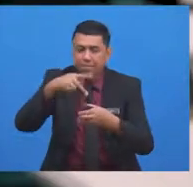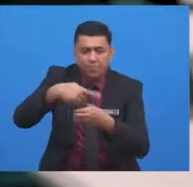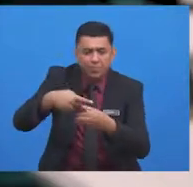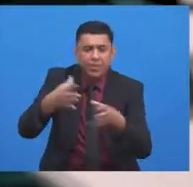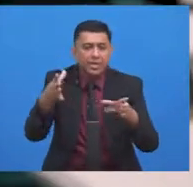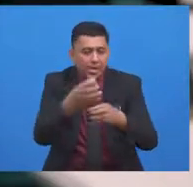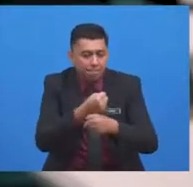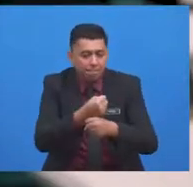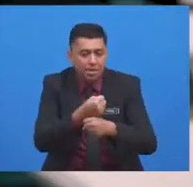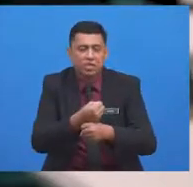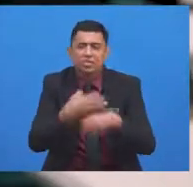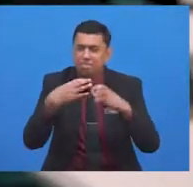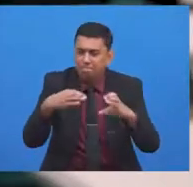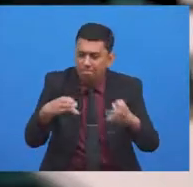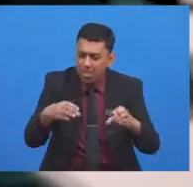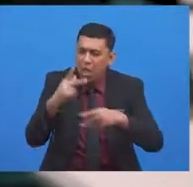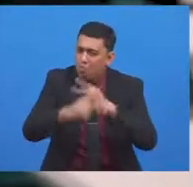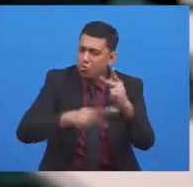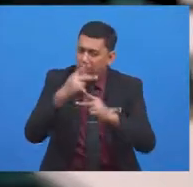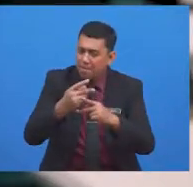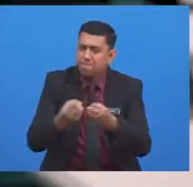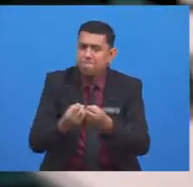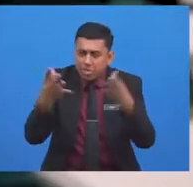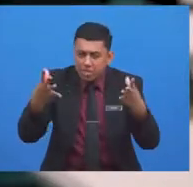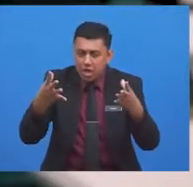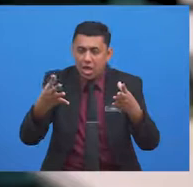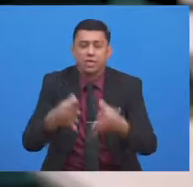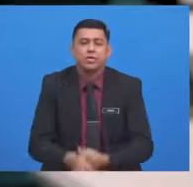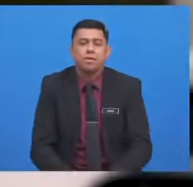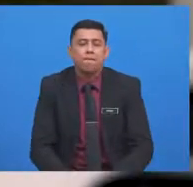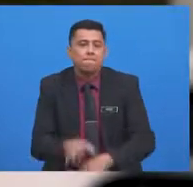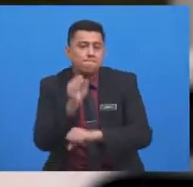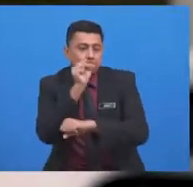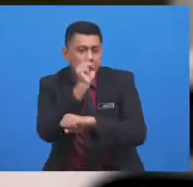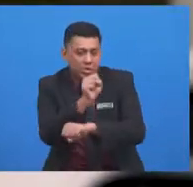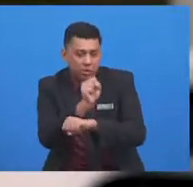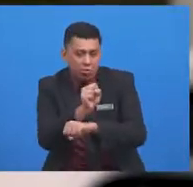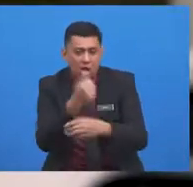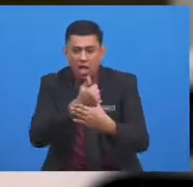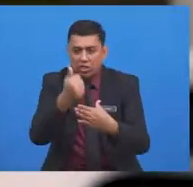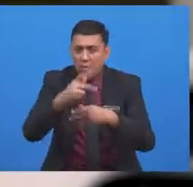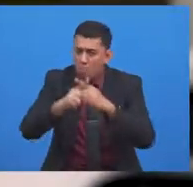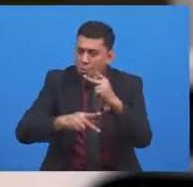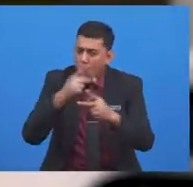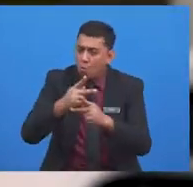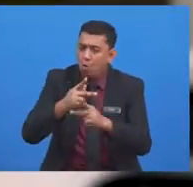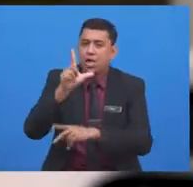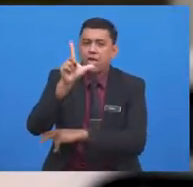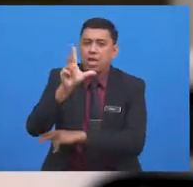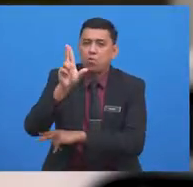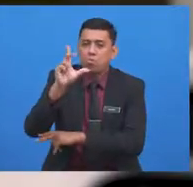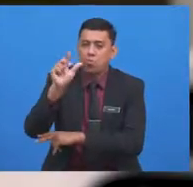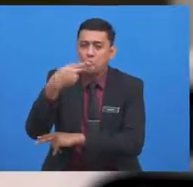proses pemecahan batuan ataupun proses luluh hawa. Untuk pengetahuan pelajar,